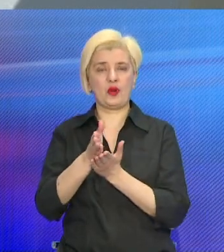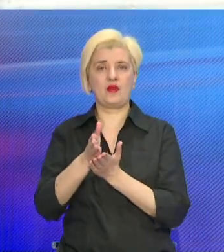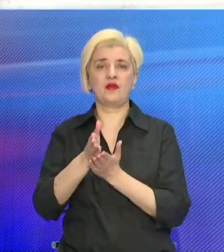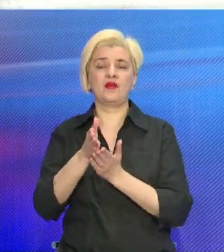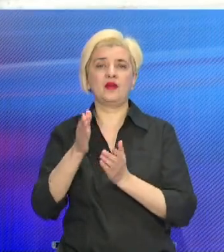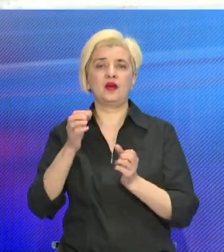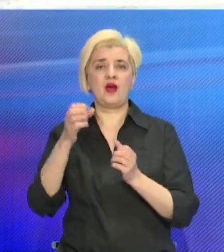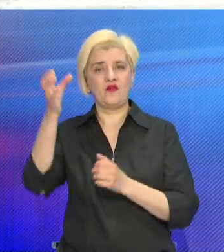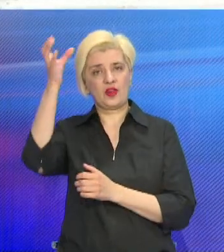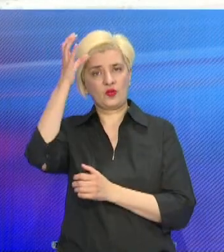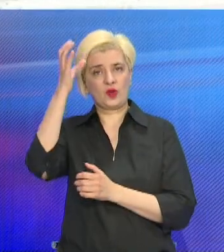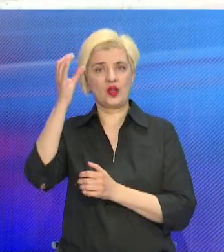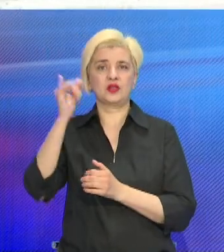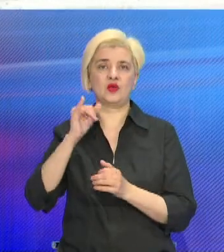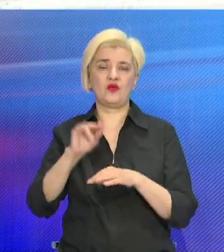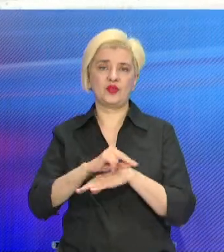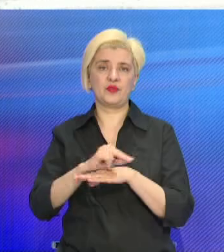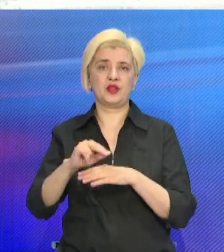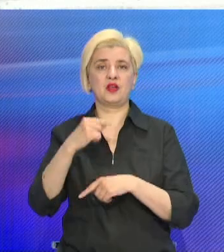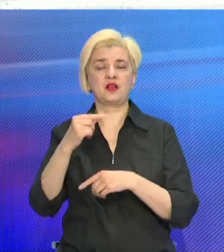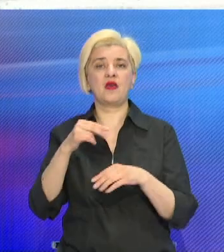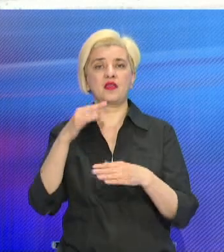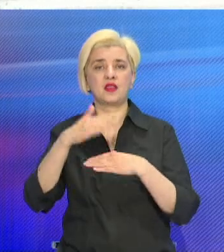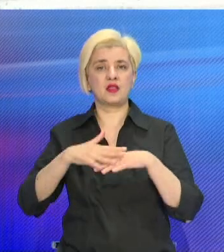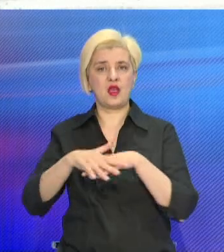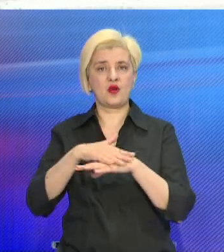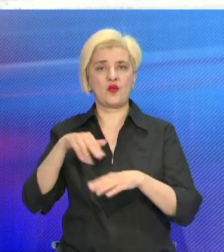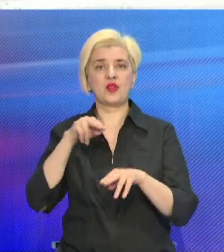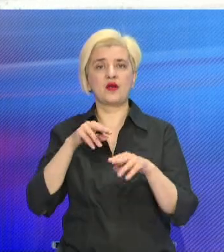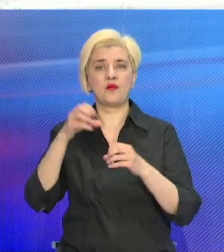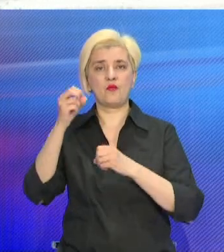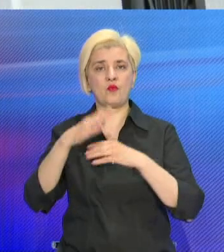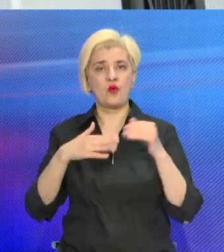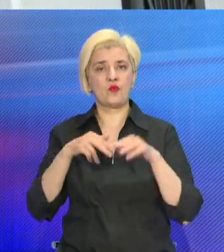выхавання, традыцыйных народных промыслаў, гандлю, грамадскага харчавання і іншага.